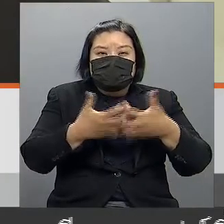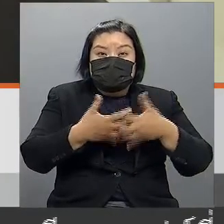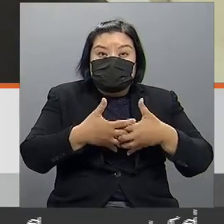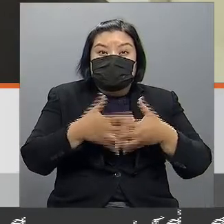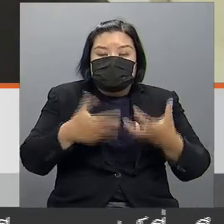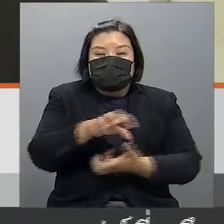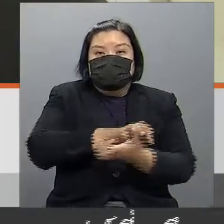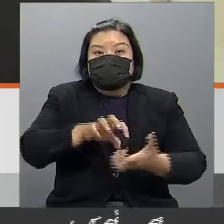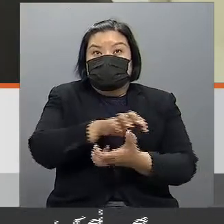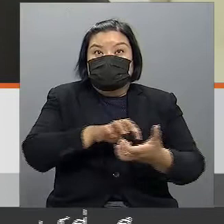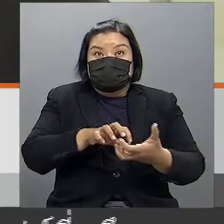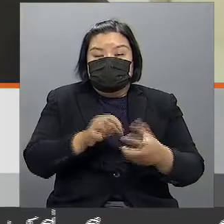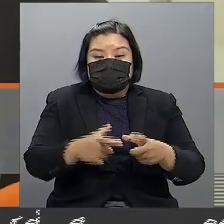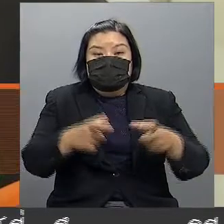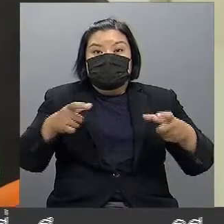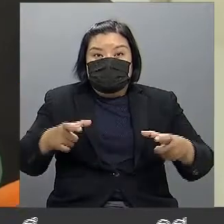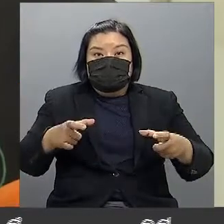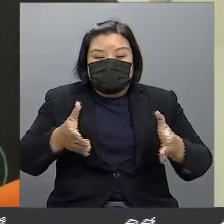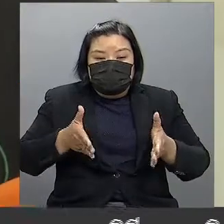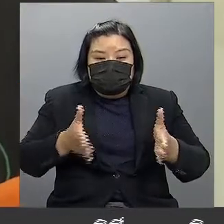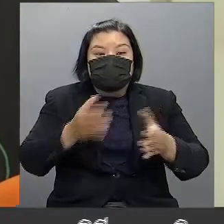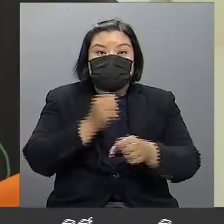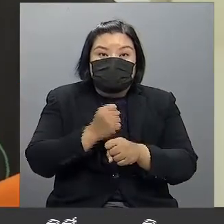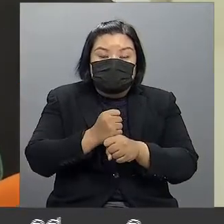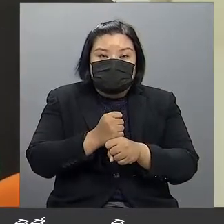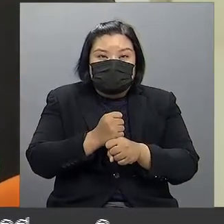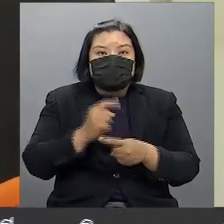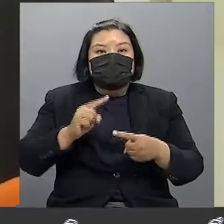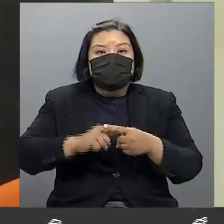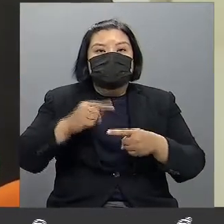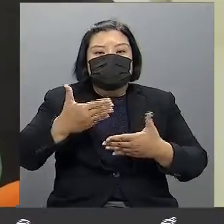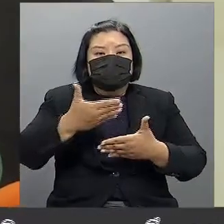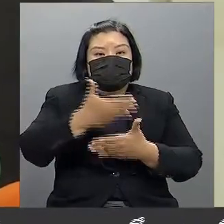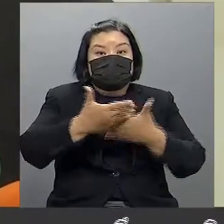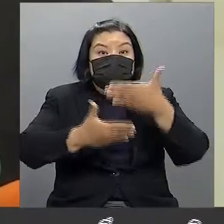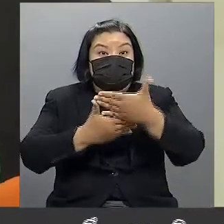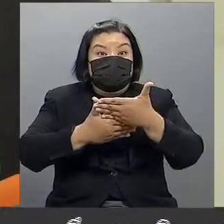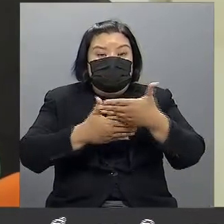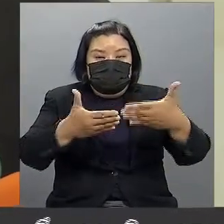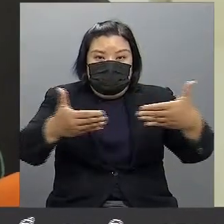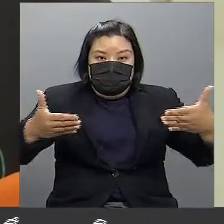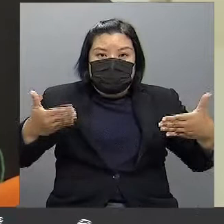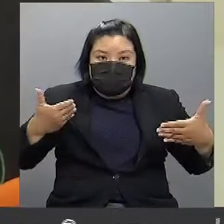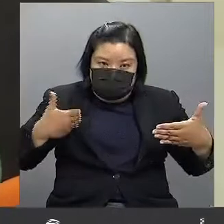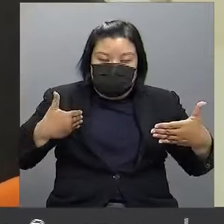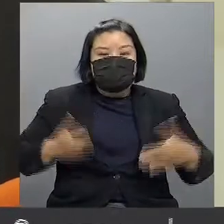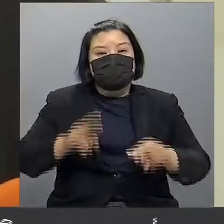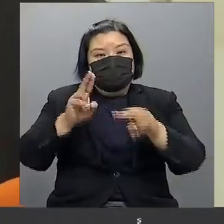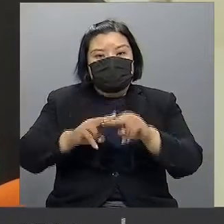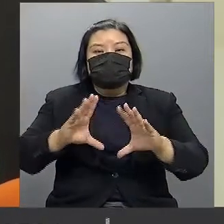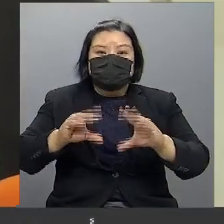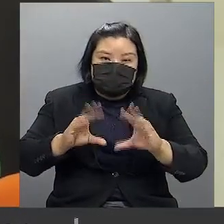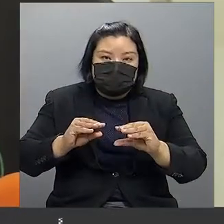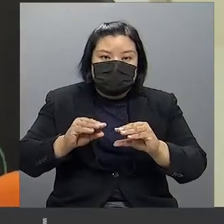บล็อกปูถนนผสมเข้าไปในกำแพงก่ออิฐหรือผสมเข้าไปในเฟอร์นิเจอร์ต่างๆผลิตออกมาเป็นผลิตภั